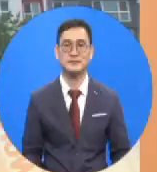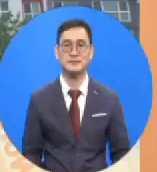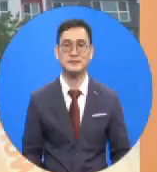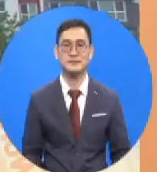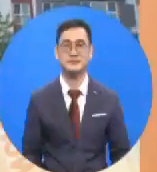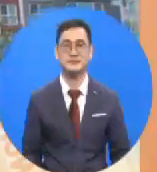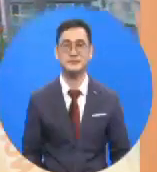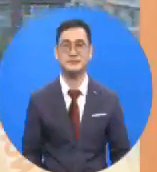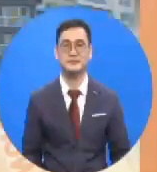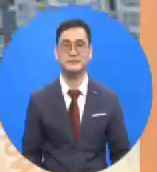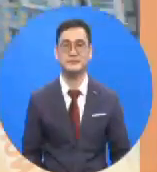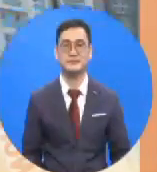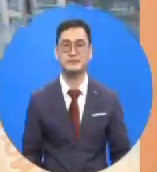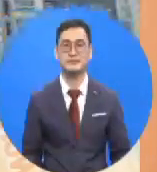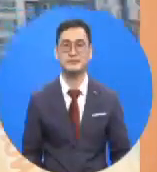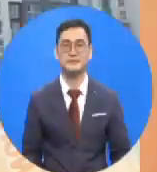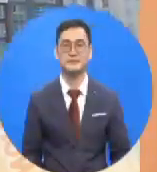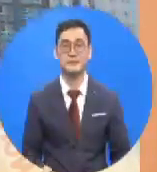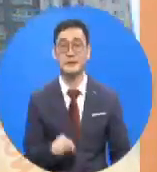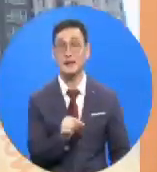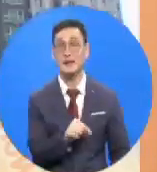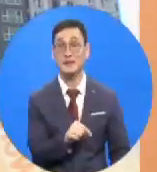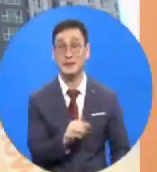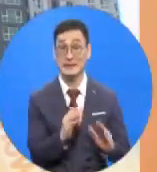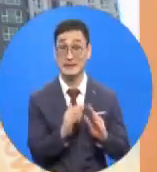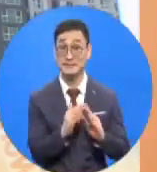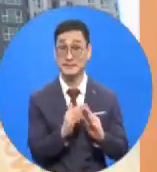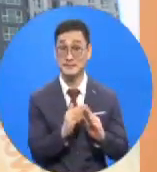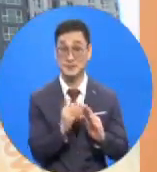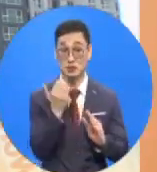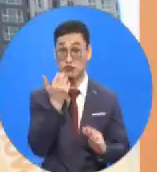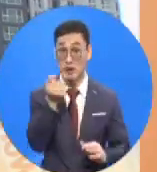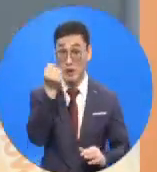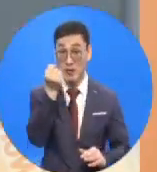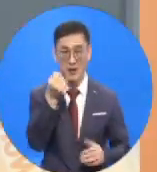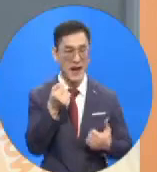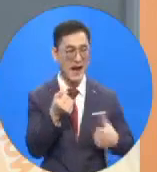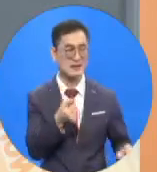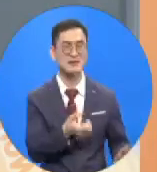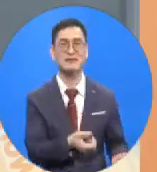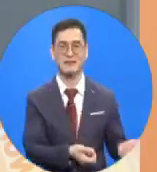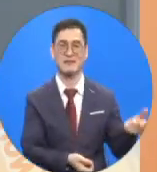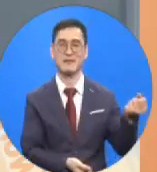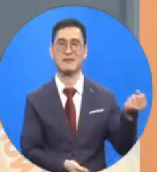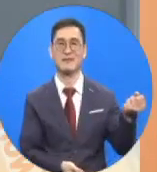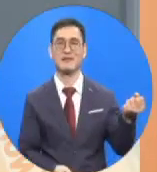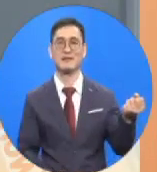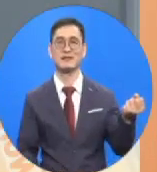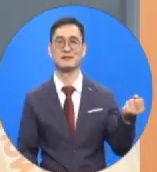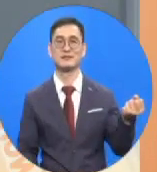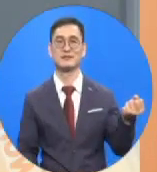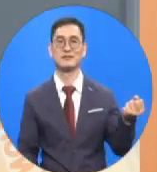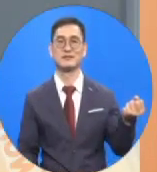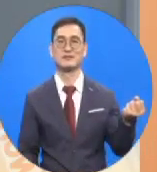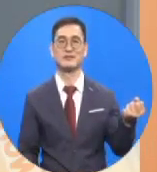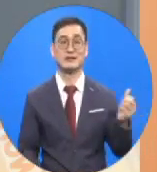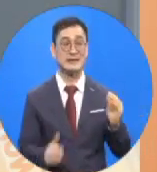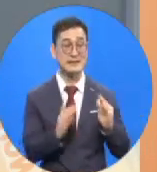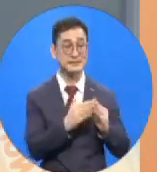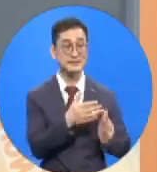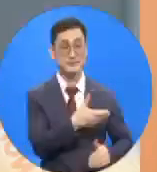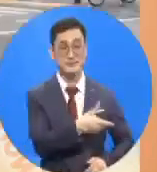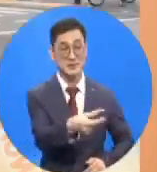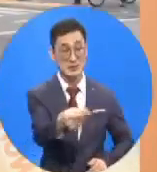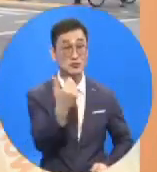했으니까 예 2 지분에 지금 기본 걸 의원 게 아니라 앗 1명의 쏩니다 얘를 생각을 한다면 임대인이 이제 기본 걸 우연히